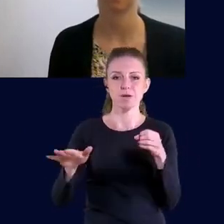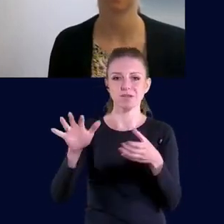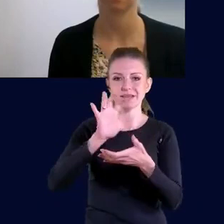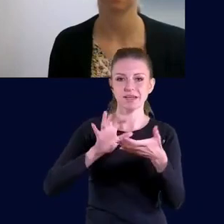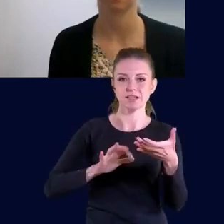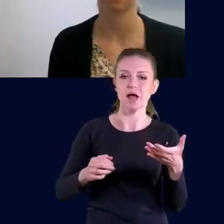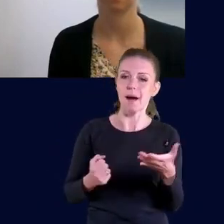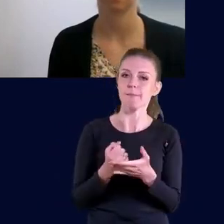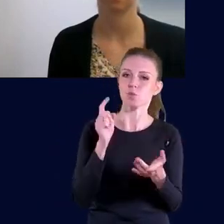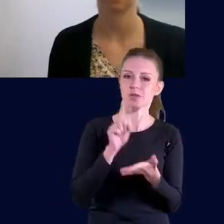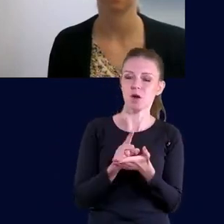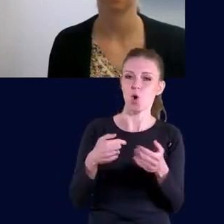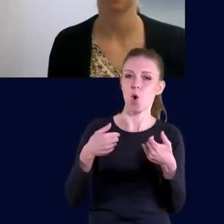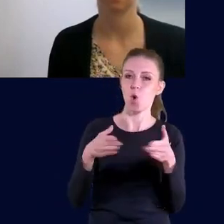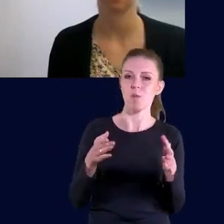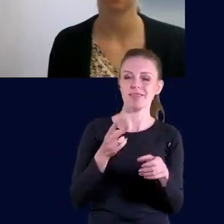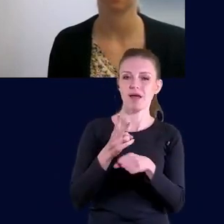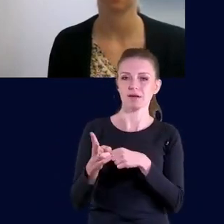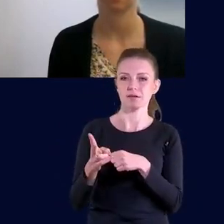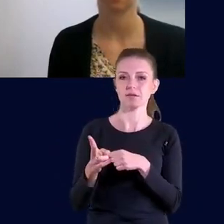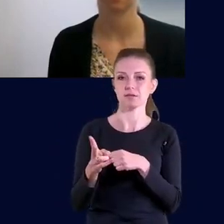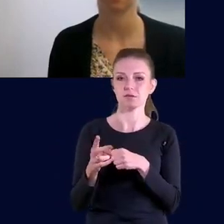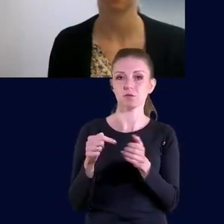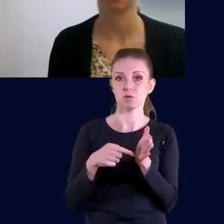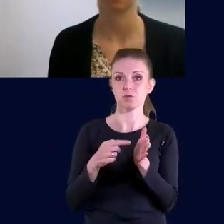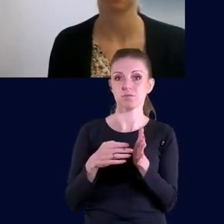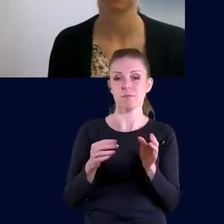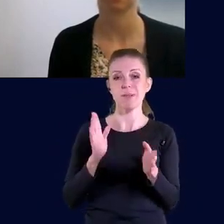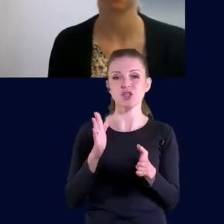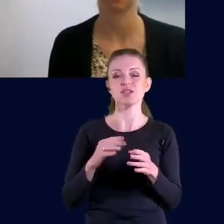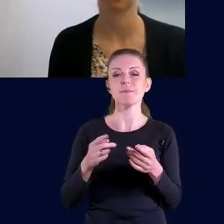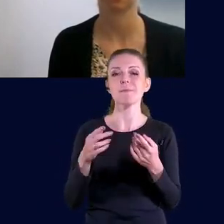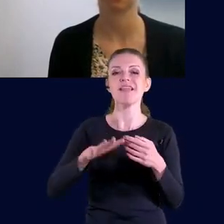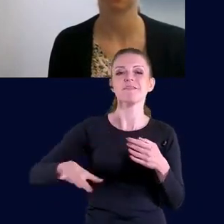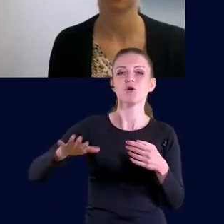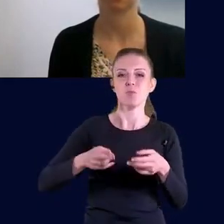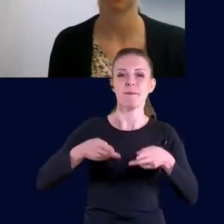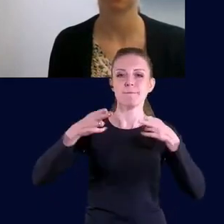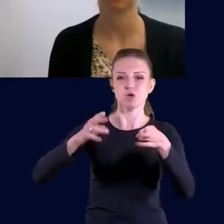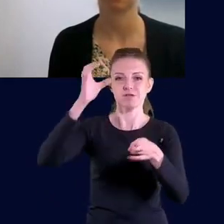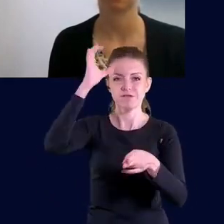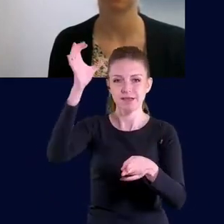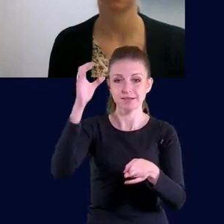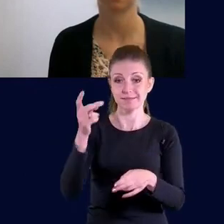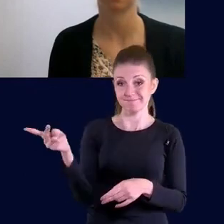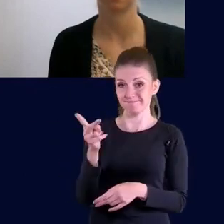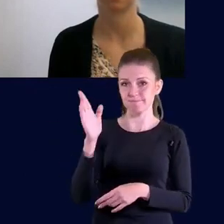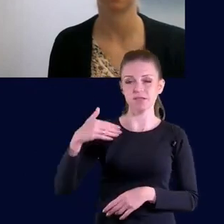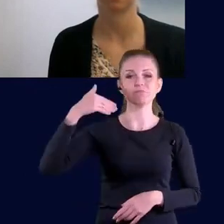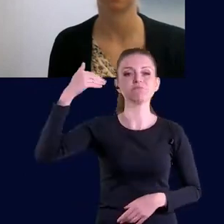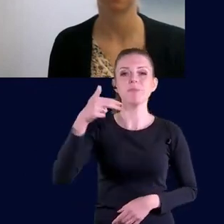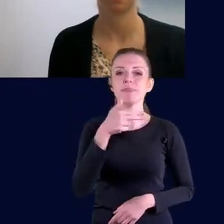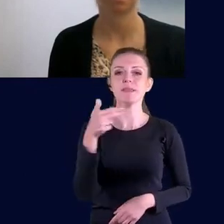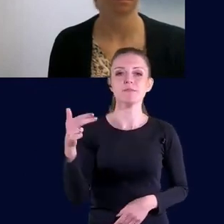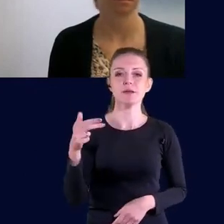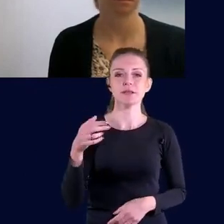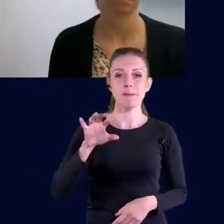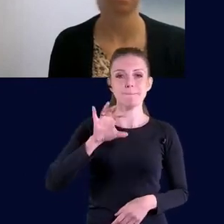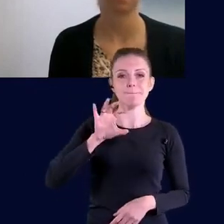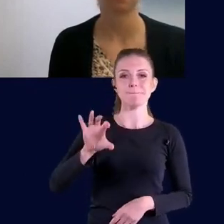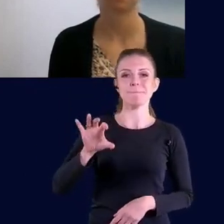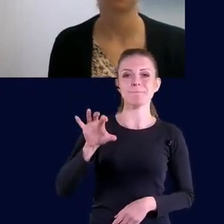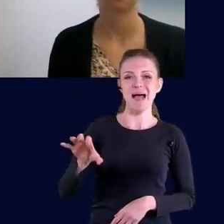open-access będącym częścią platformy most wiedzy pani prelegentki przedstawiał nam temat baza polityk